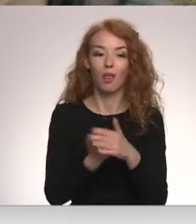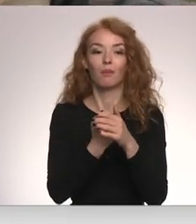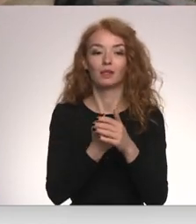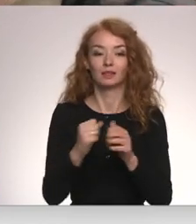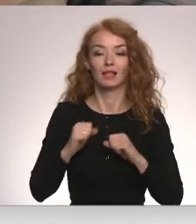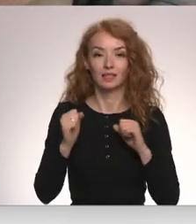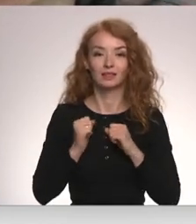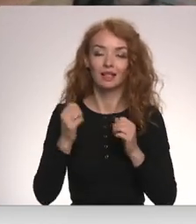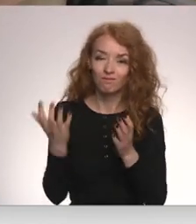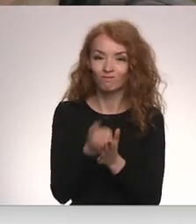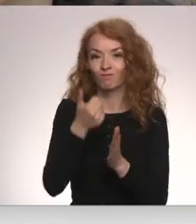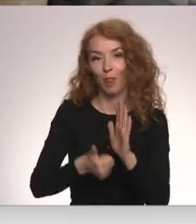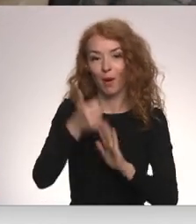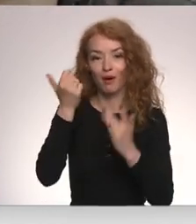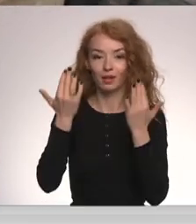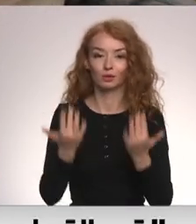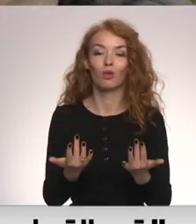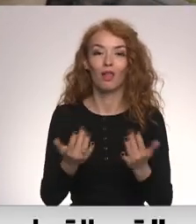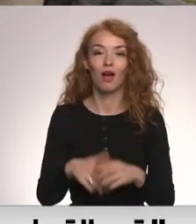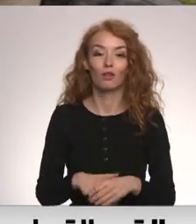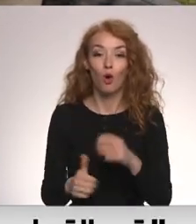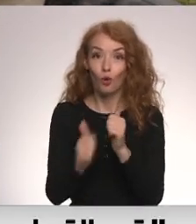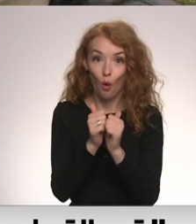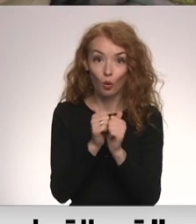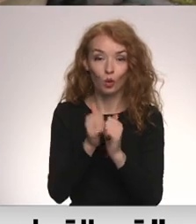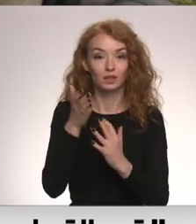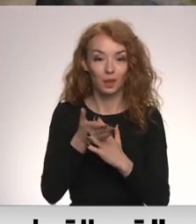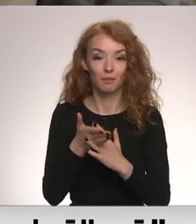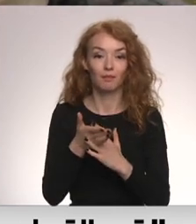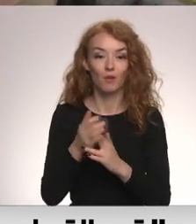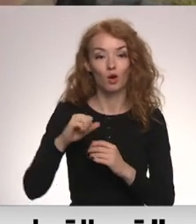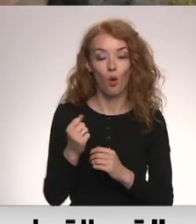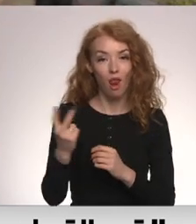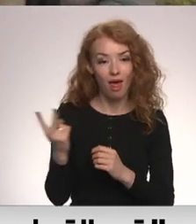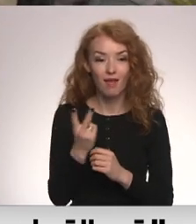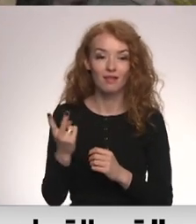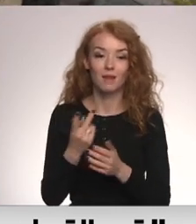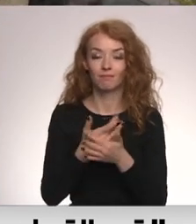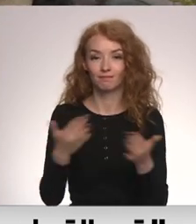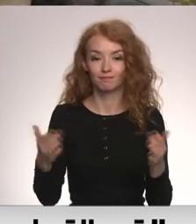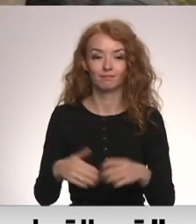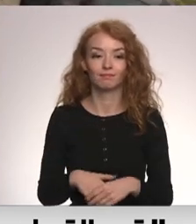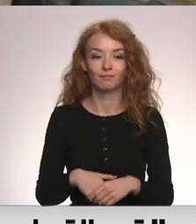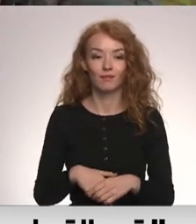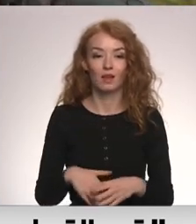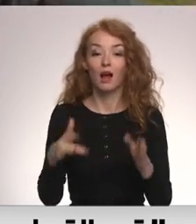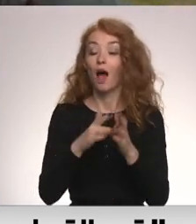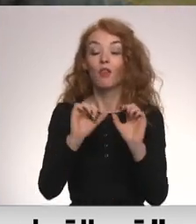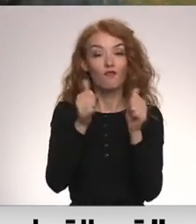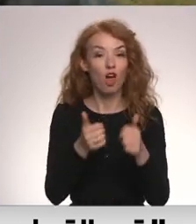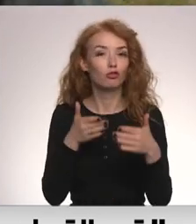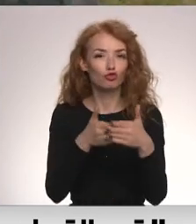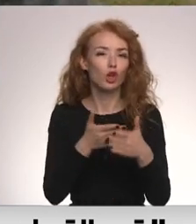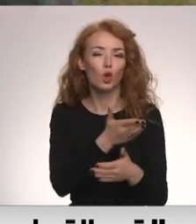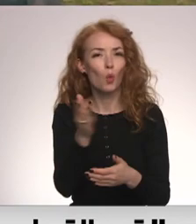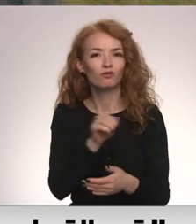censties tiekties uz labāko rezultātu. Tieši tā. Konkurence starp kolēģiem un tādā garā. Kādu veidu šķēršļu jums personīgi